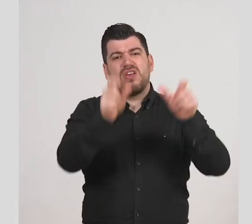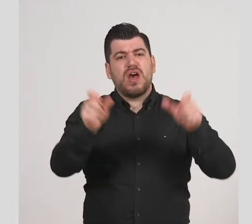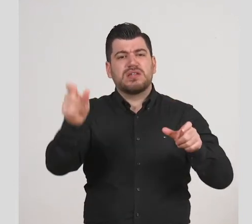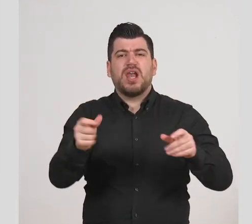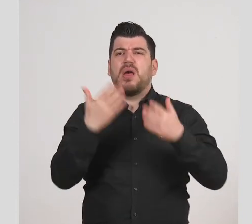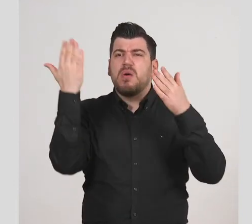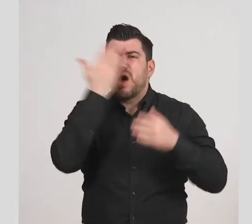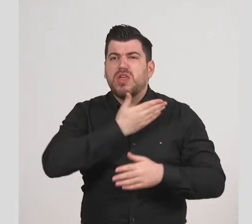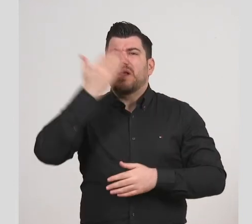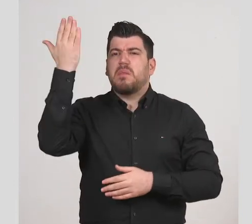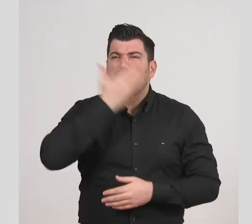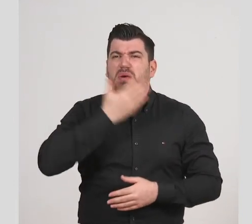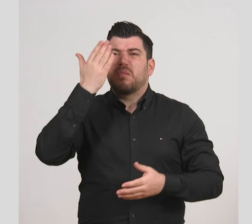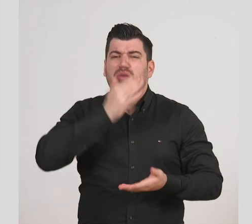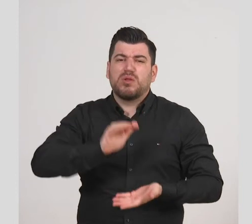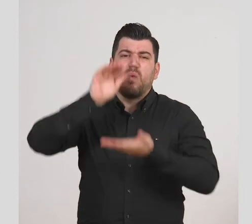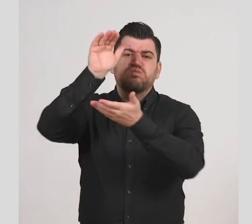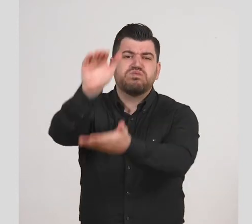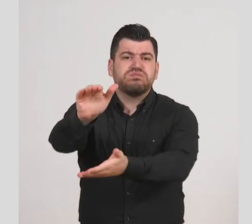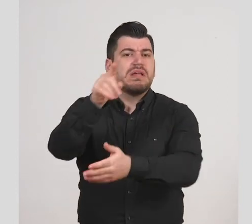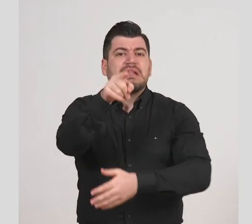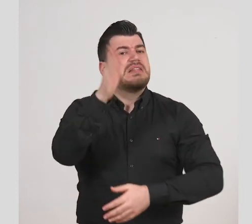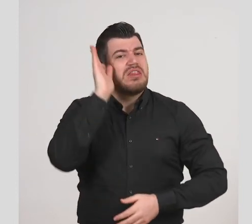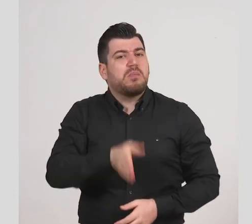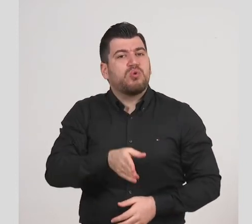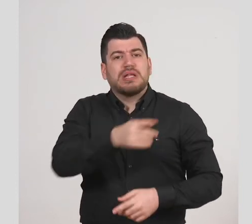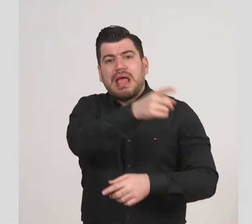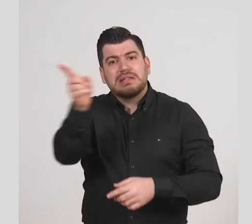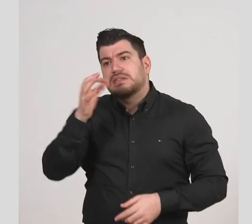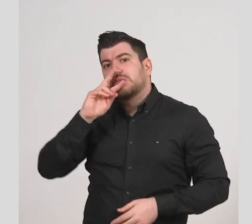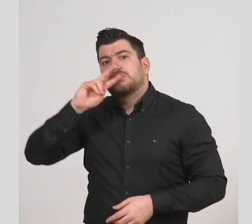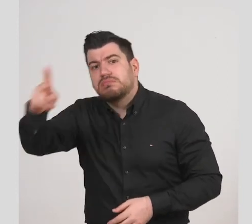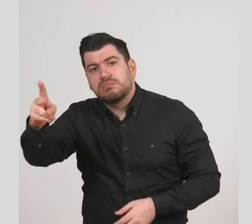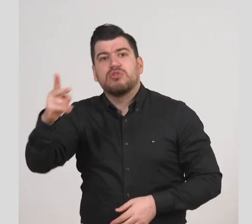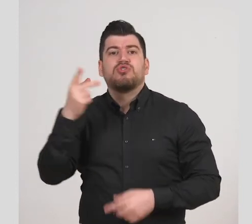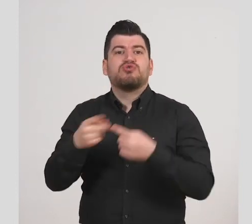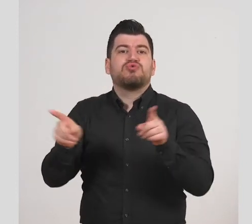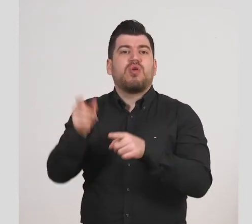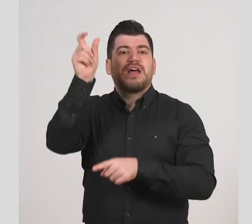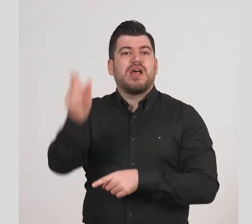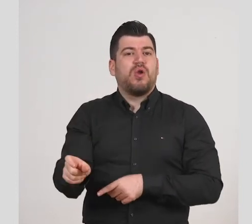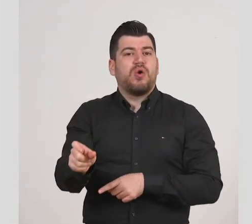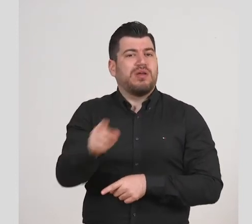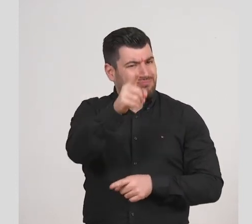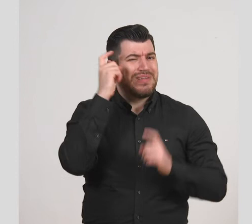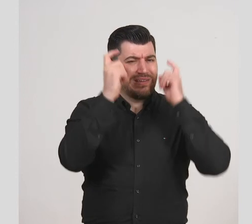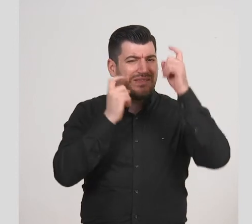πώς θα μπορούσατε να μας πείσετε, τι πιστεύετε θα σας απαντούσαμε. Σας βάζω τώρα τροφή για